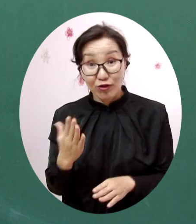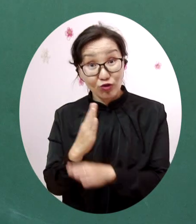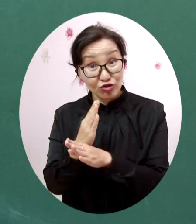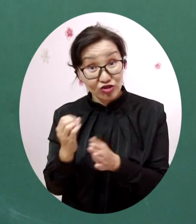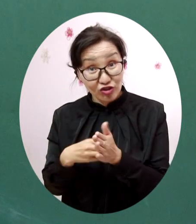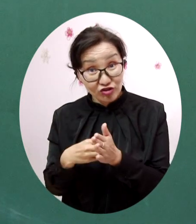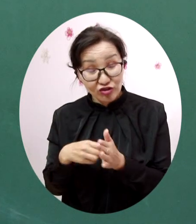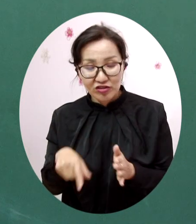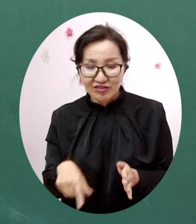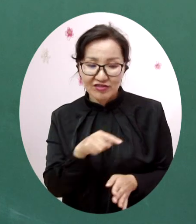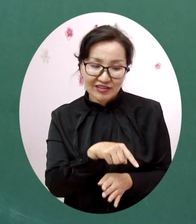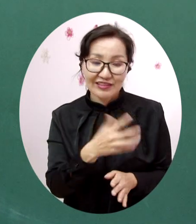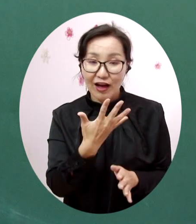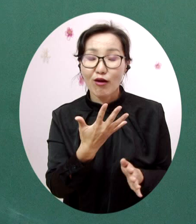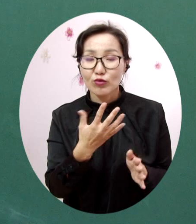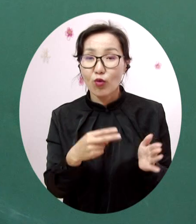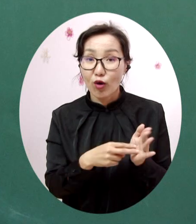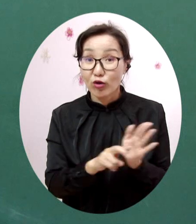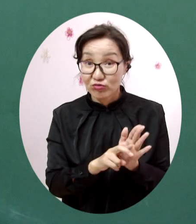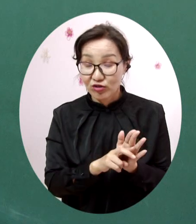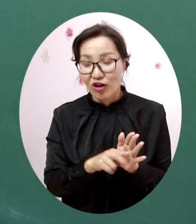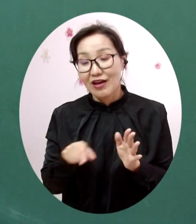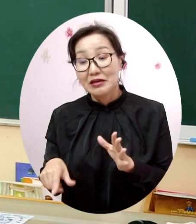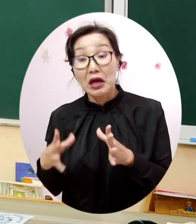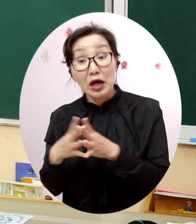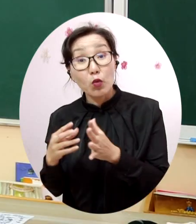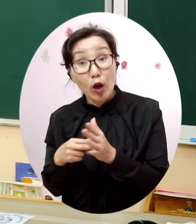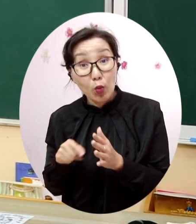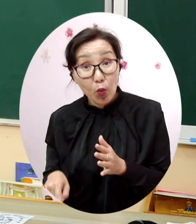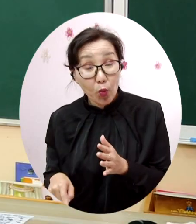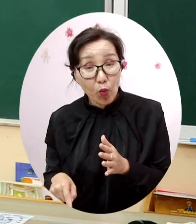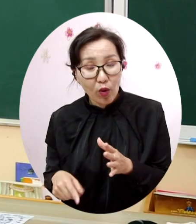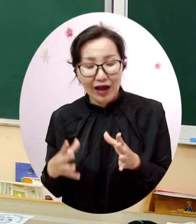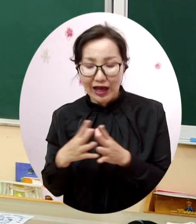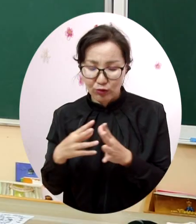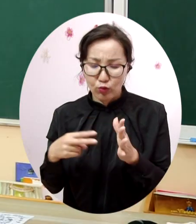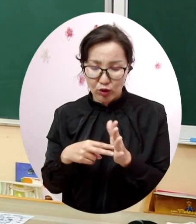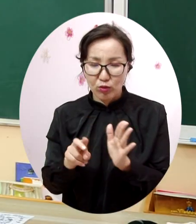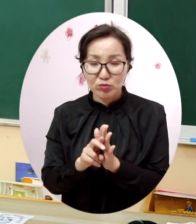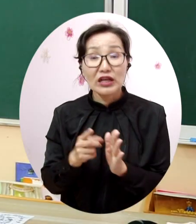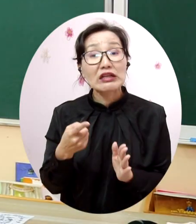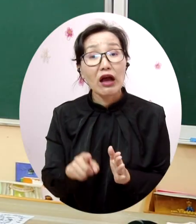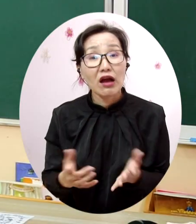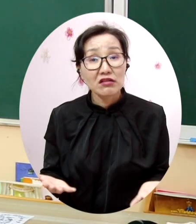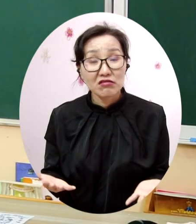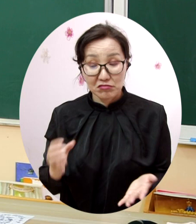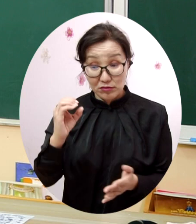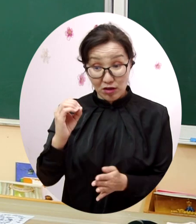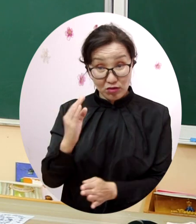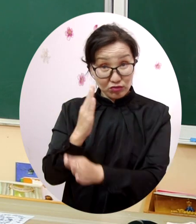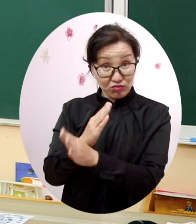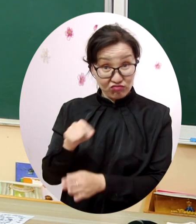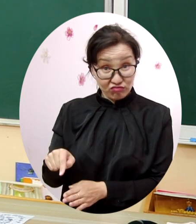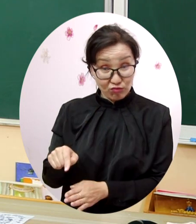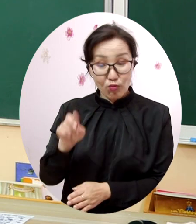тоо тавд хуваагдана. Тэгвэл энэ тоо 10-т хуваагдах уу? Өө зүйт 10-т хуваагдана. Яагаад вэ? Тэгээр